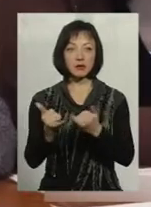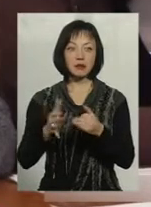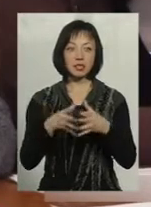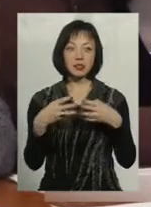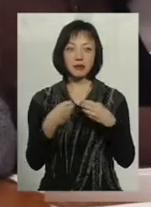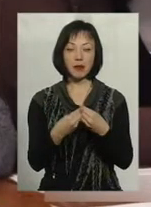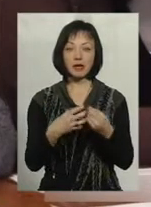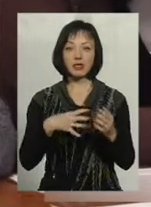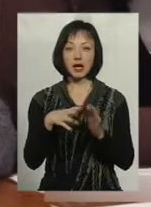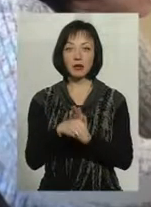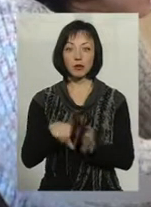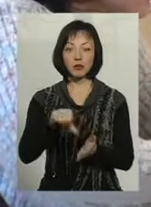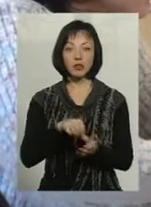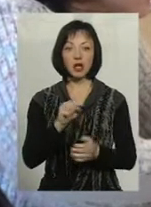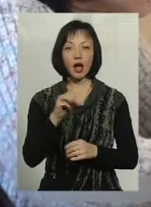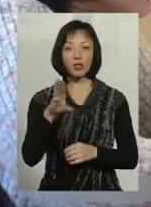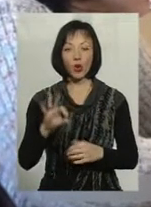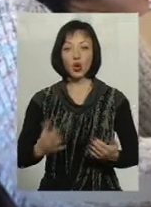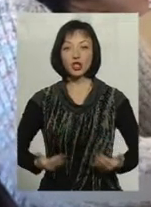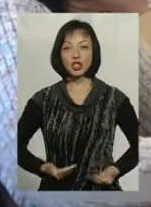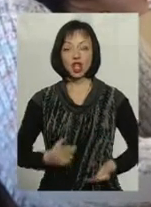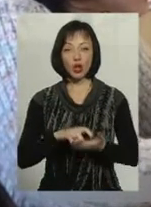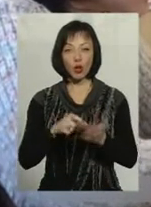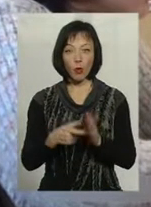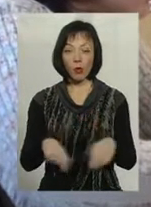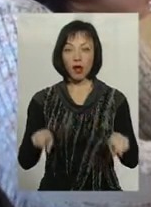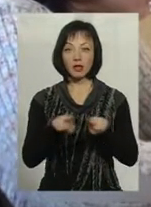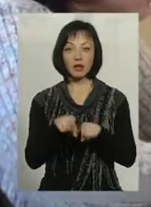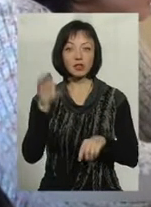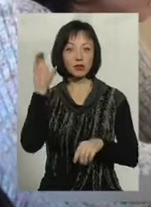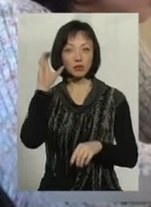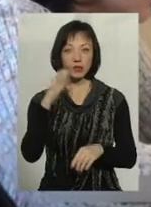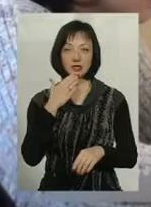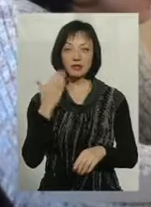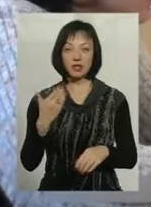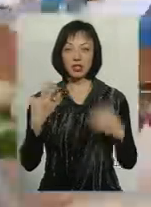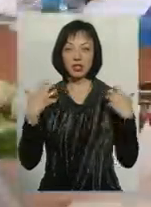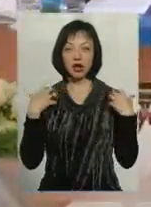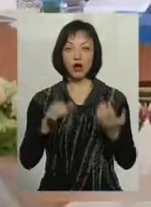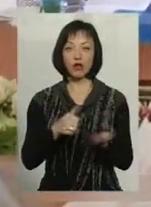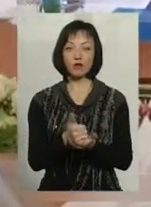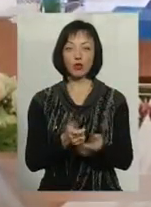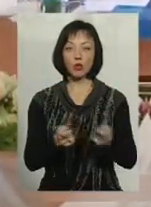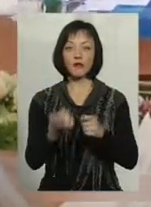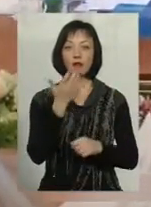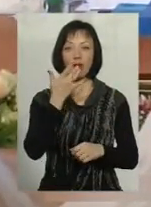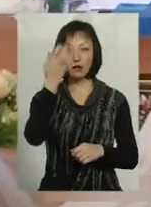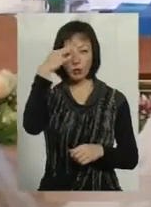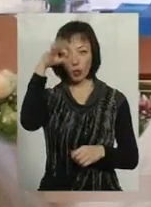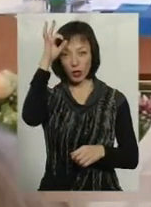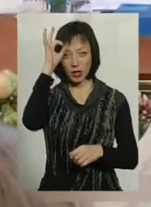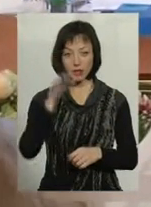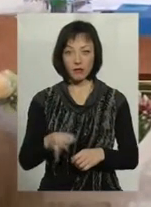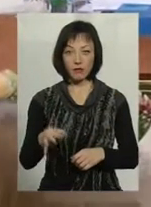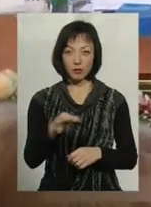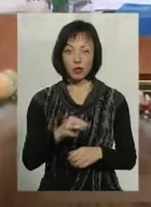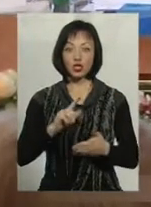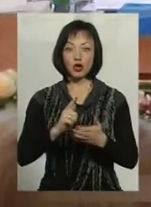на лікування хворих на хронічну ниркову недостатність методом гемодіалізу, лікування діабетиків та виплату